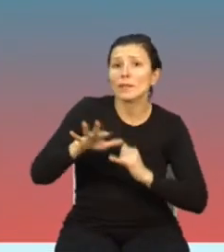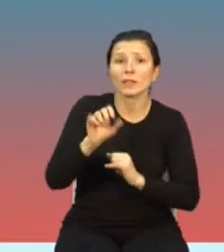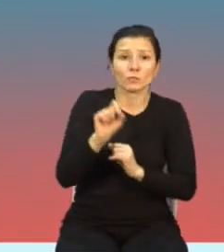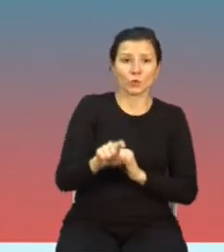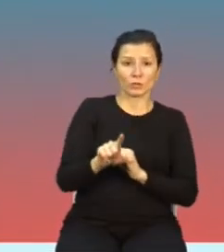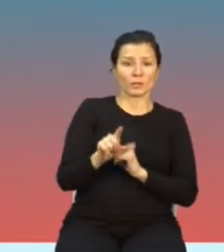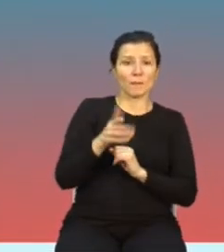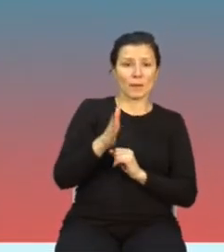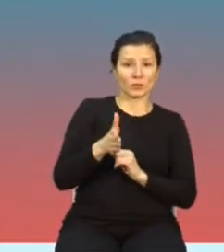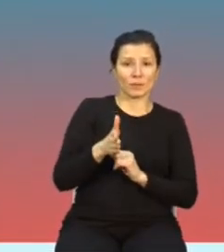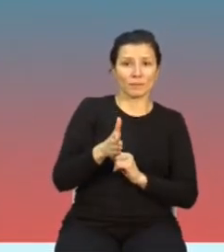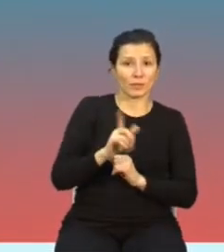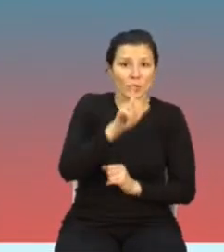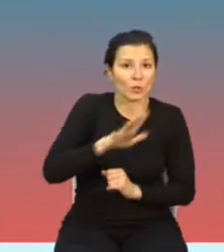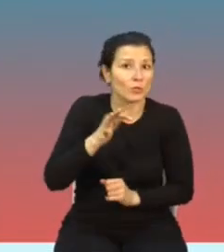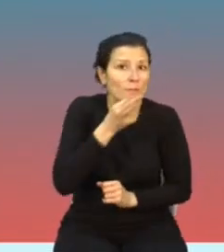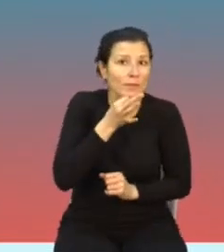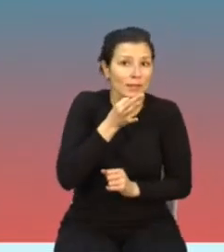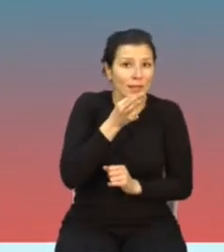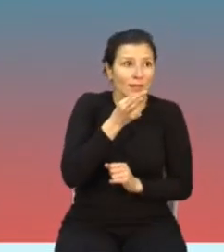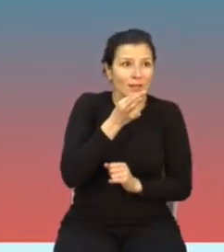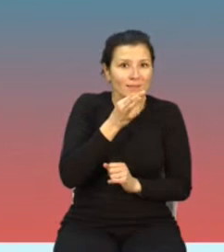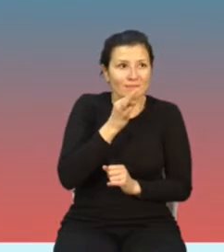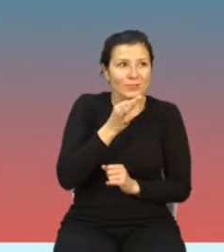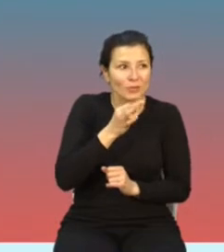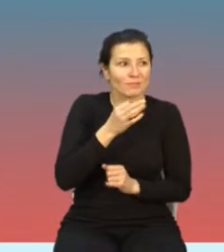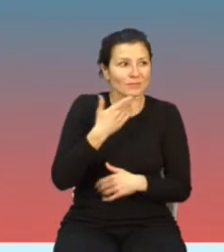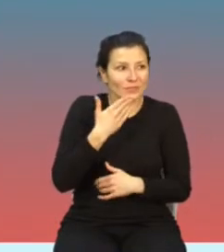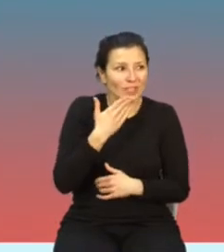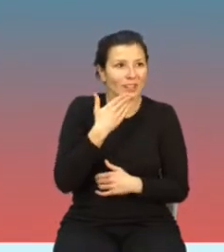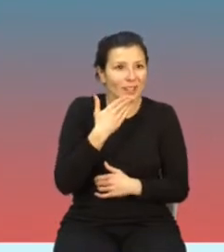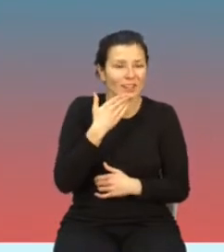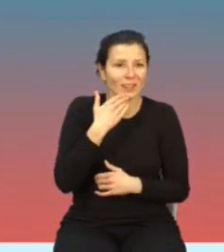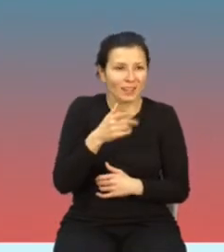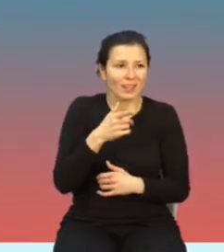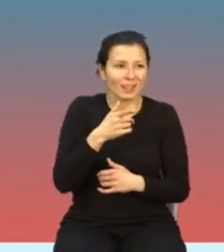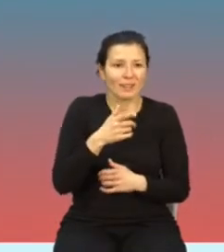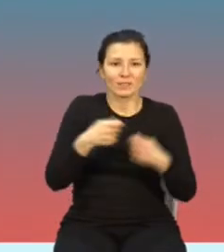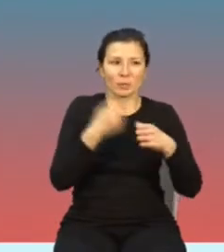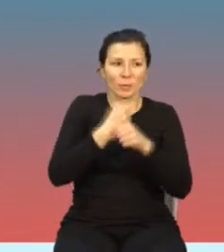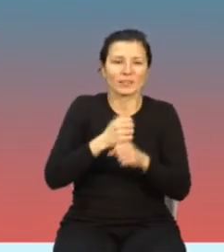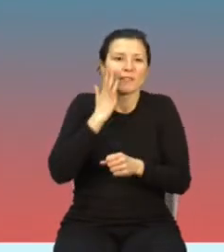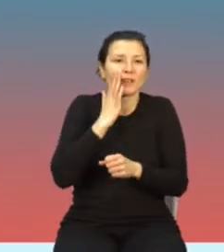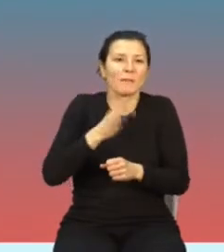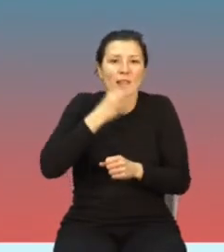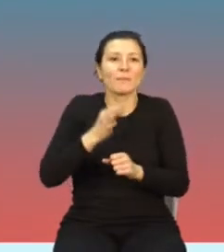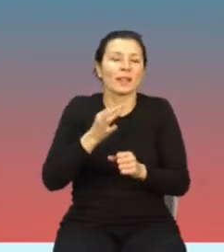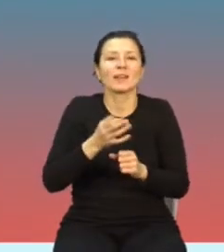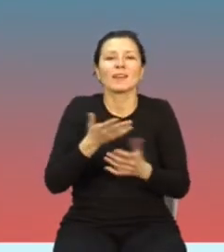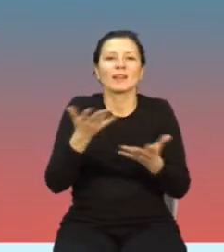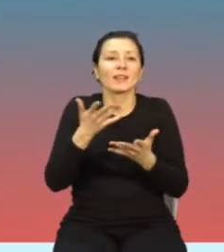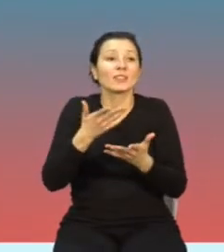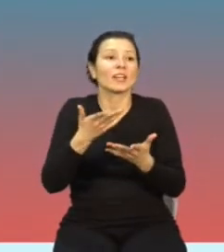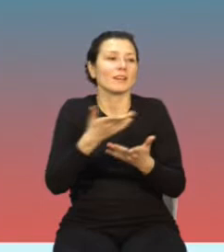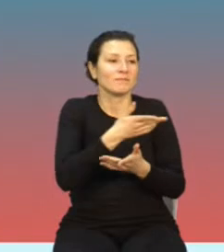ktoś zwraca się do nas z pytaniami, no to wówczas lepiej rozumiemy, do kogo należy skierować taką osobę. I